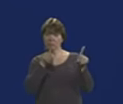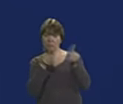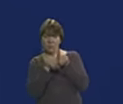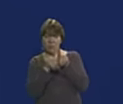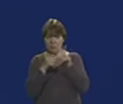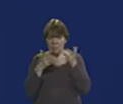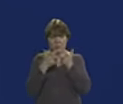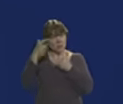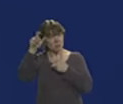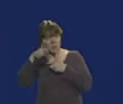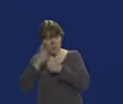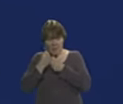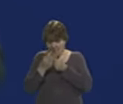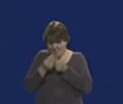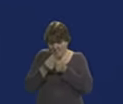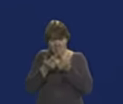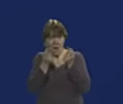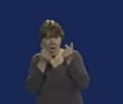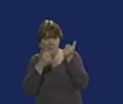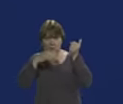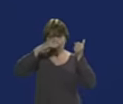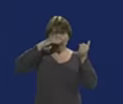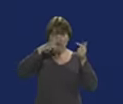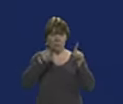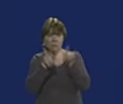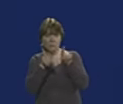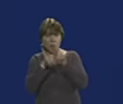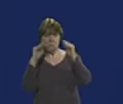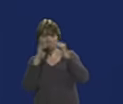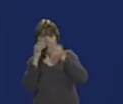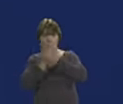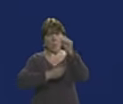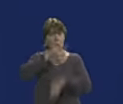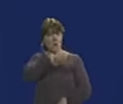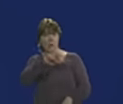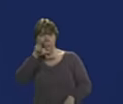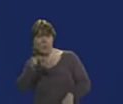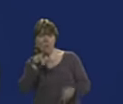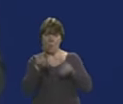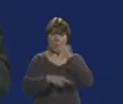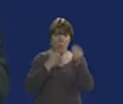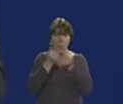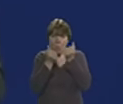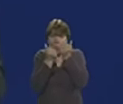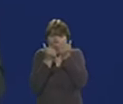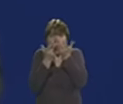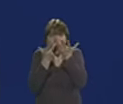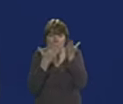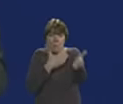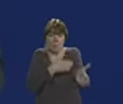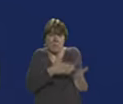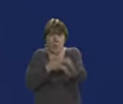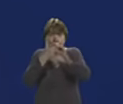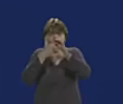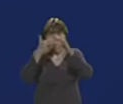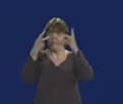ses billets derrière la porte, qui imaginent voyant sa maison ou son appartement, voir le nombre de dizaines de milliers d'euros